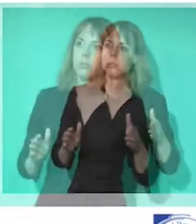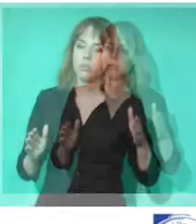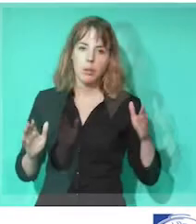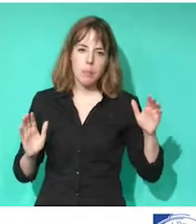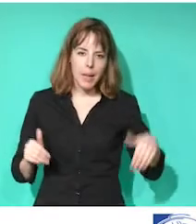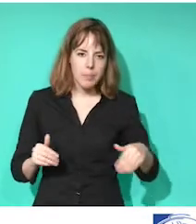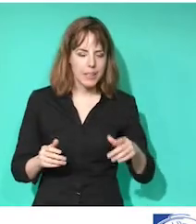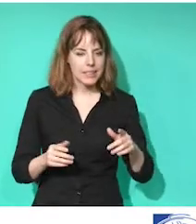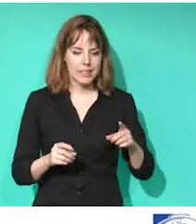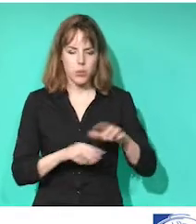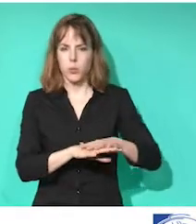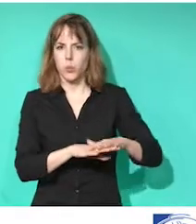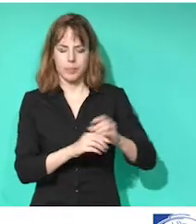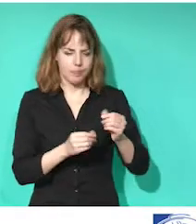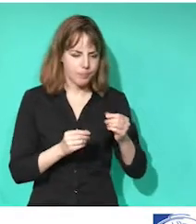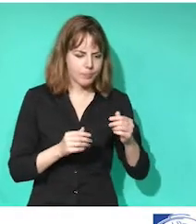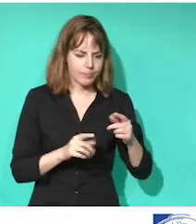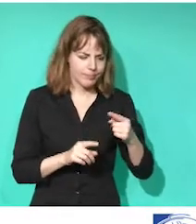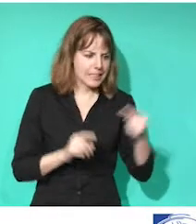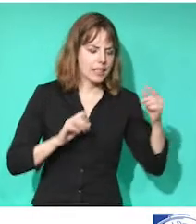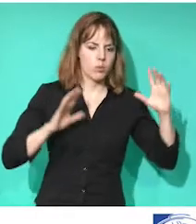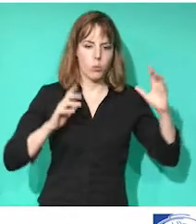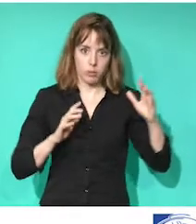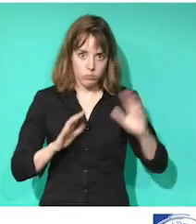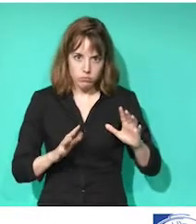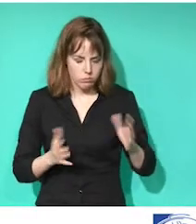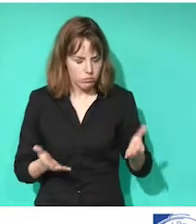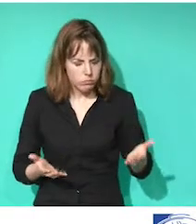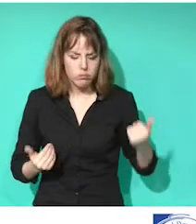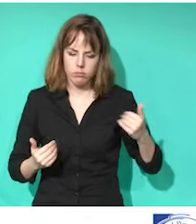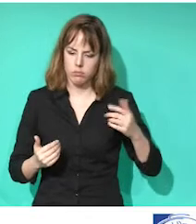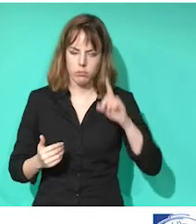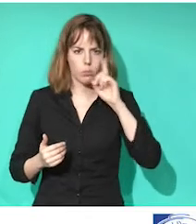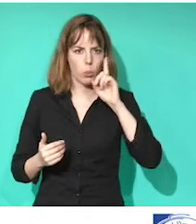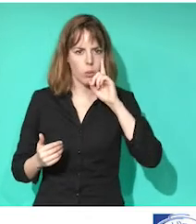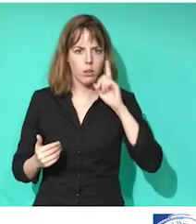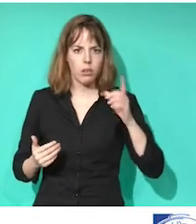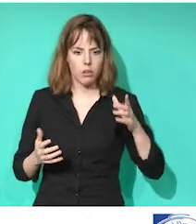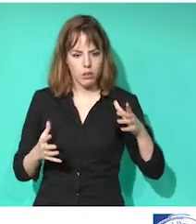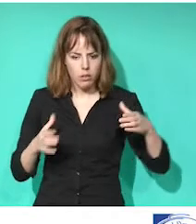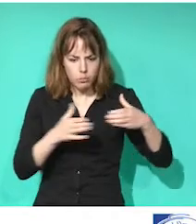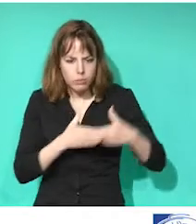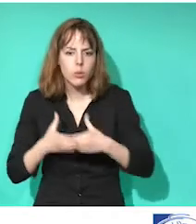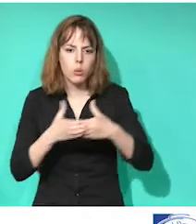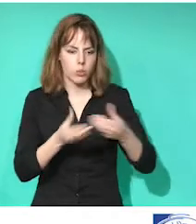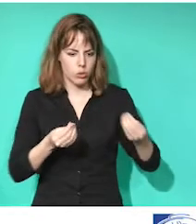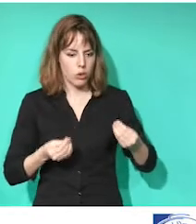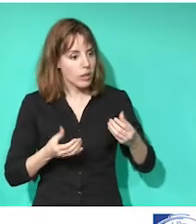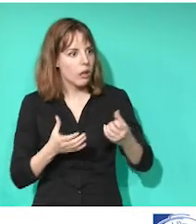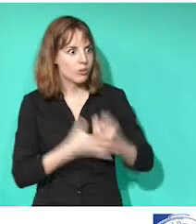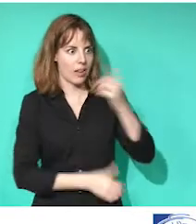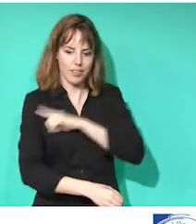les plus obscurs, parce que les initiatives de mutualisation sont toujours porteuses de nouveaux projets et de